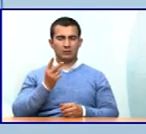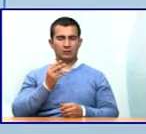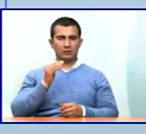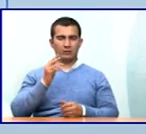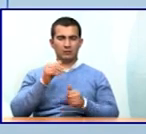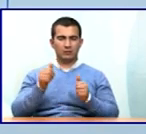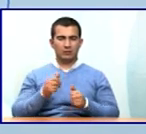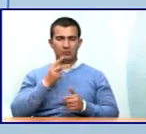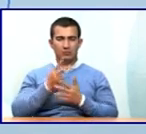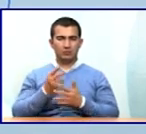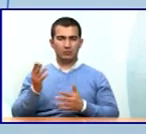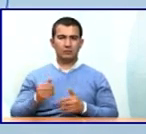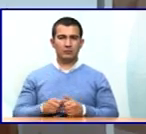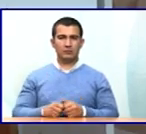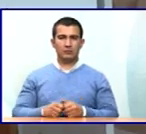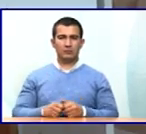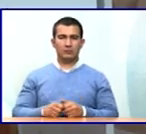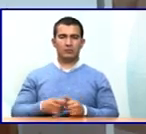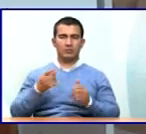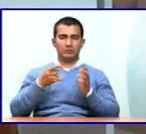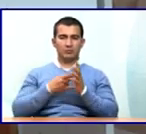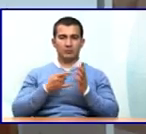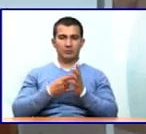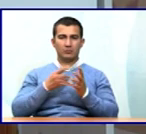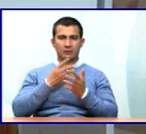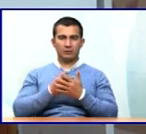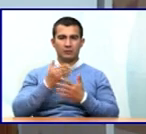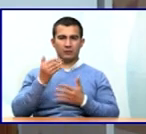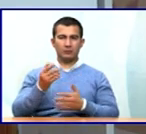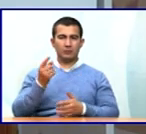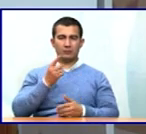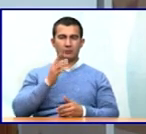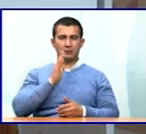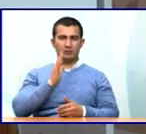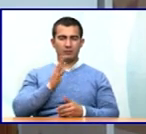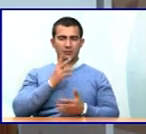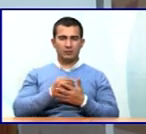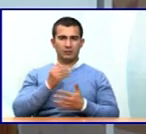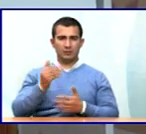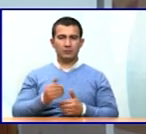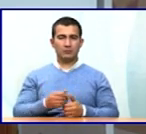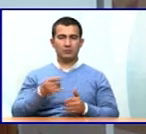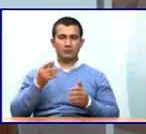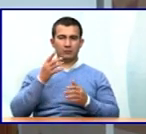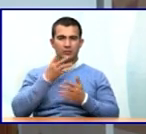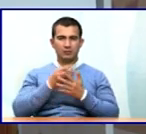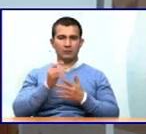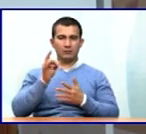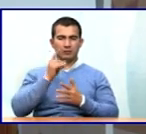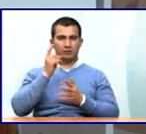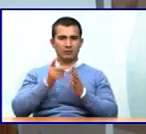e'tibor bering. Demak, magnet induksiya vektorining o'lchov